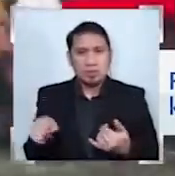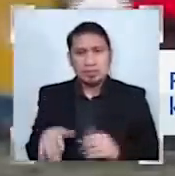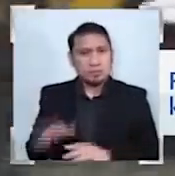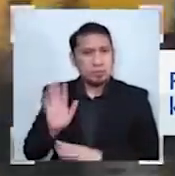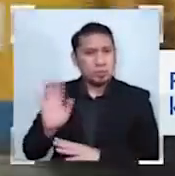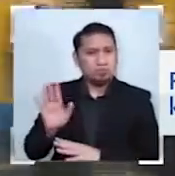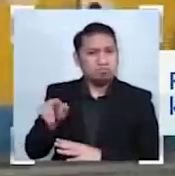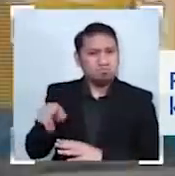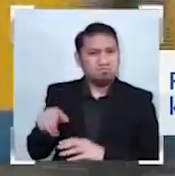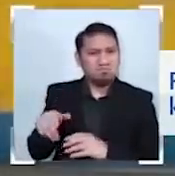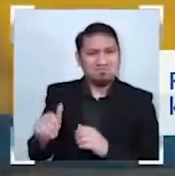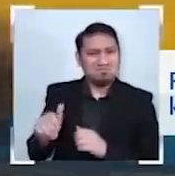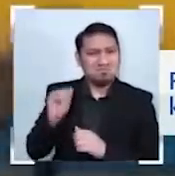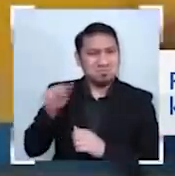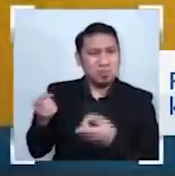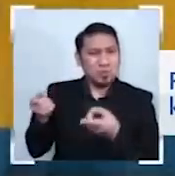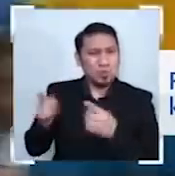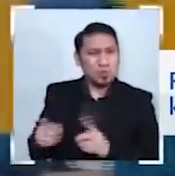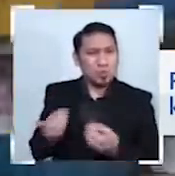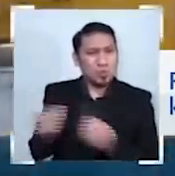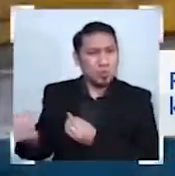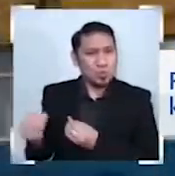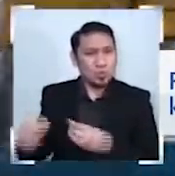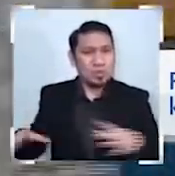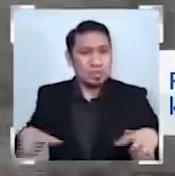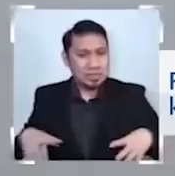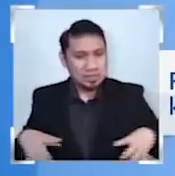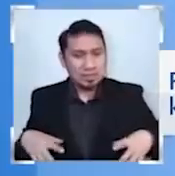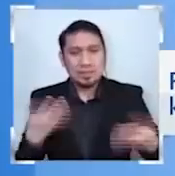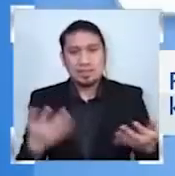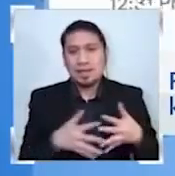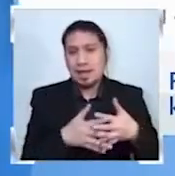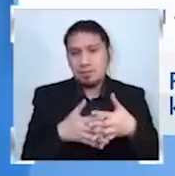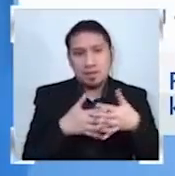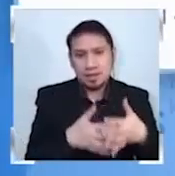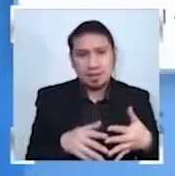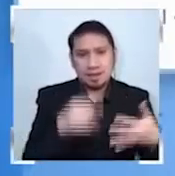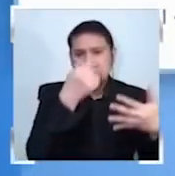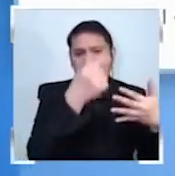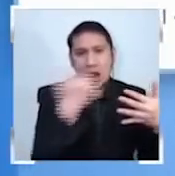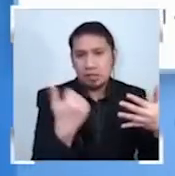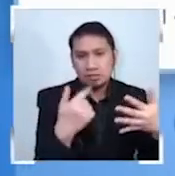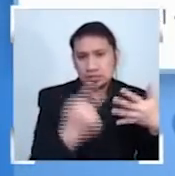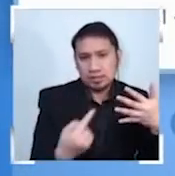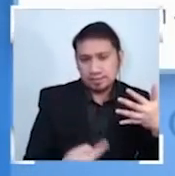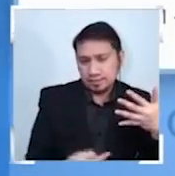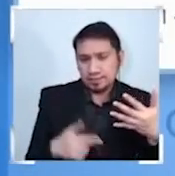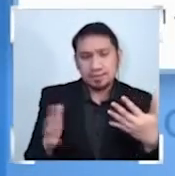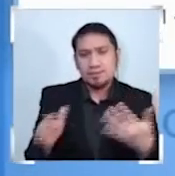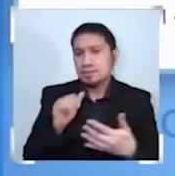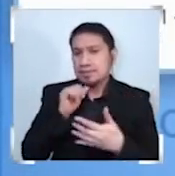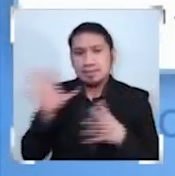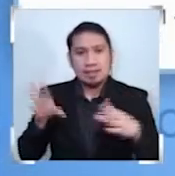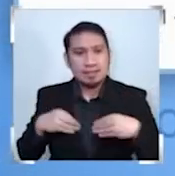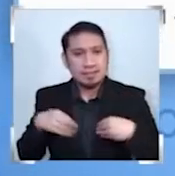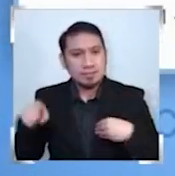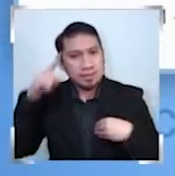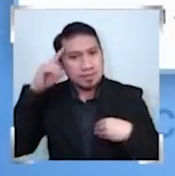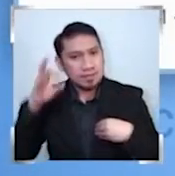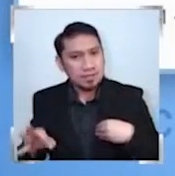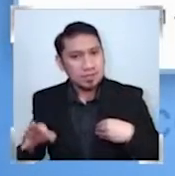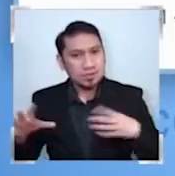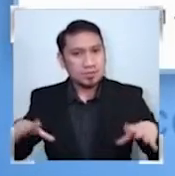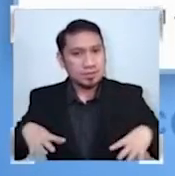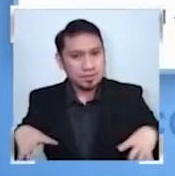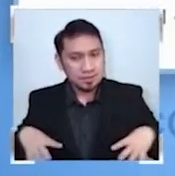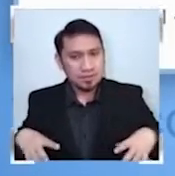na ng economic sanctions ang Amerika at mga kaalyadong bansa. Nanawagan din si United Nations Secretary General Antonio